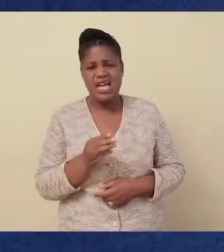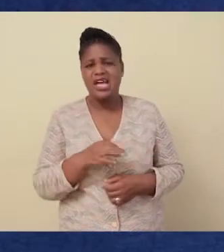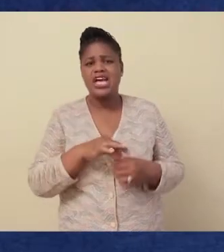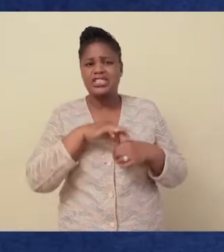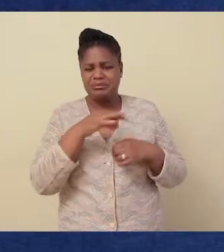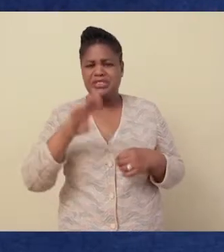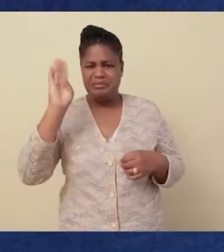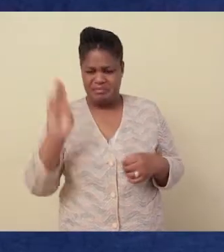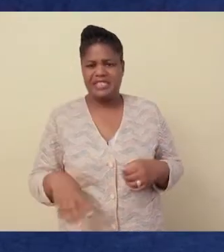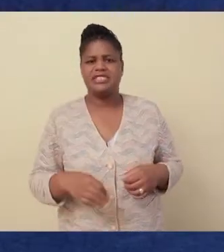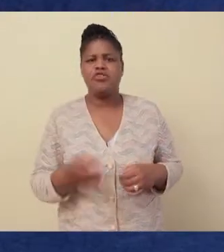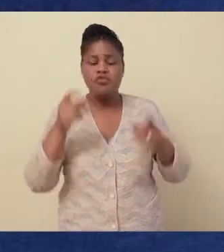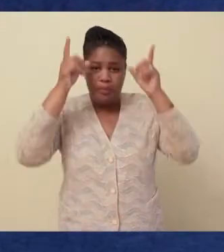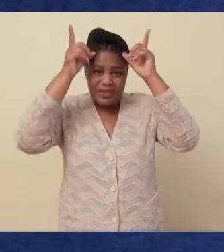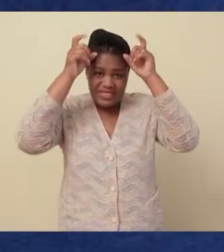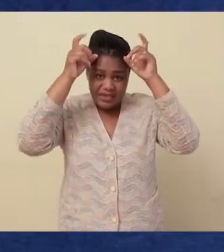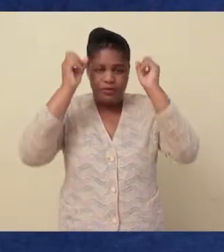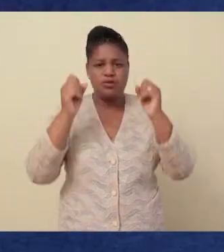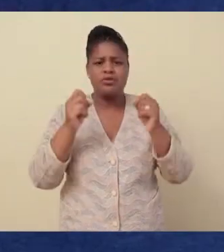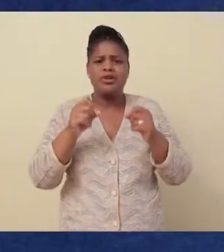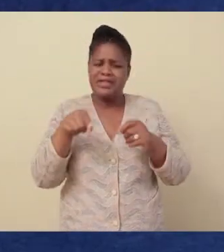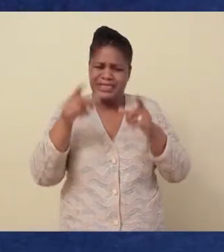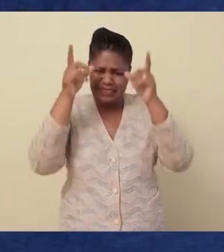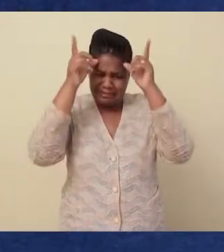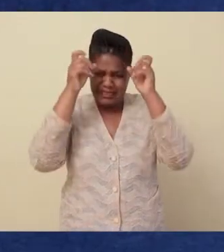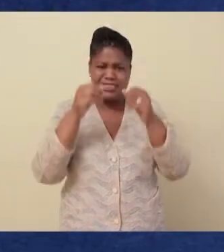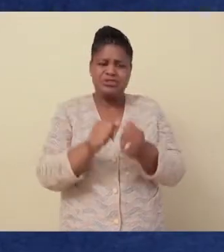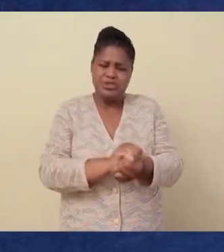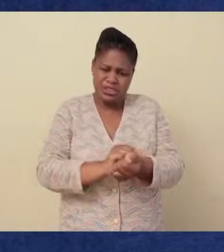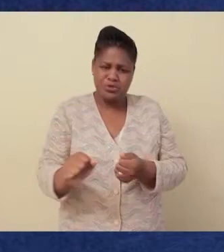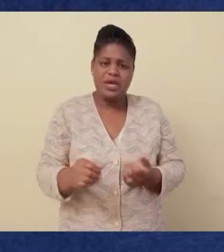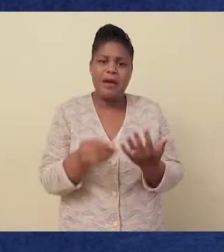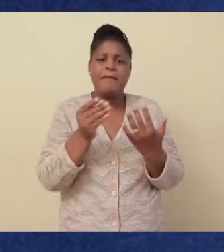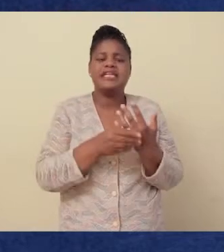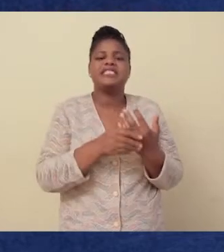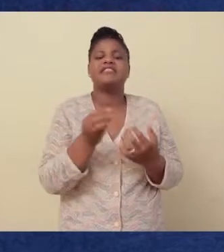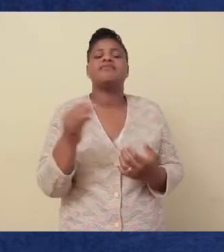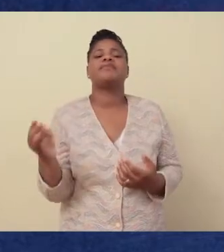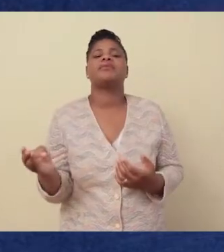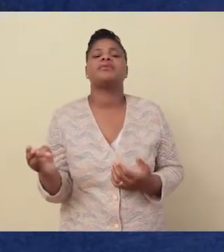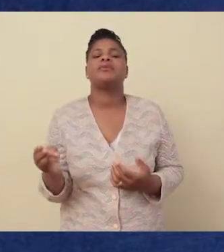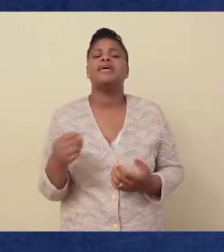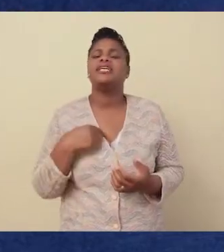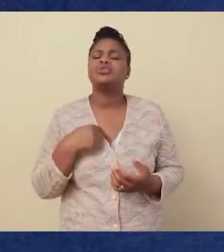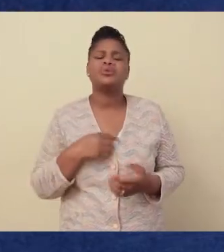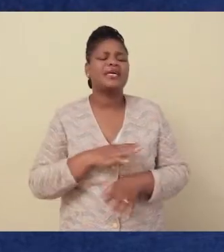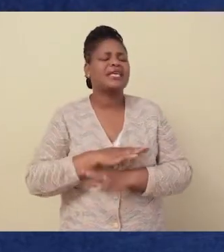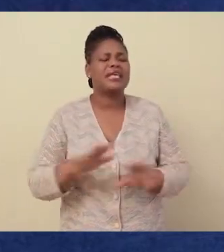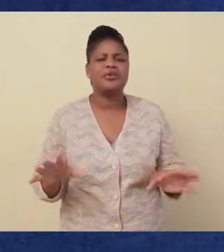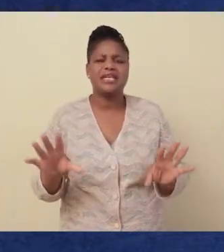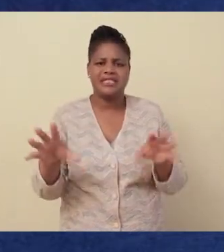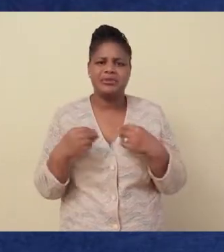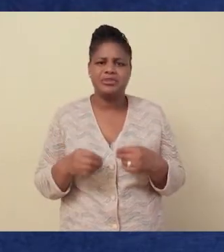iri kuputsa rudo ndo mweya iri kuputsa mamarriages saka hatigoni kuti titi isusu murume akane mukadzi